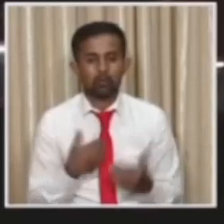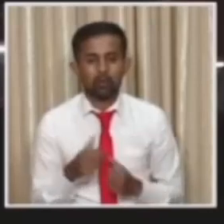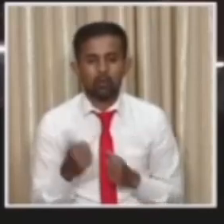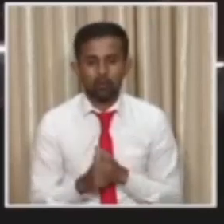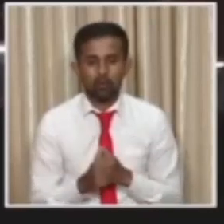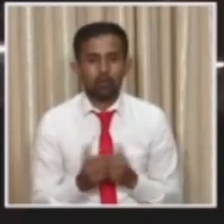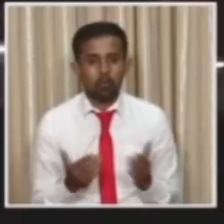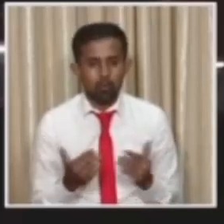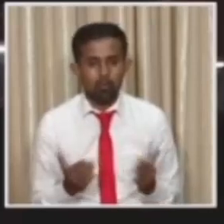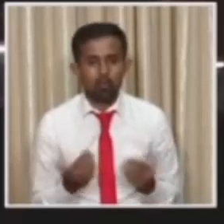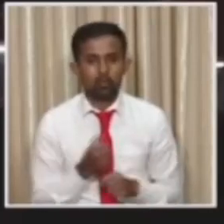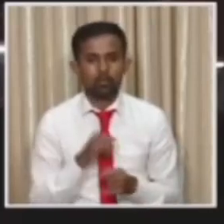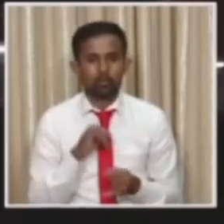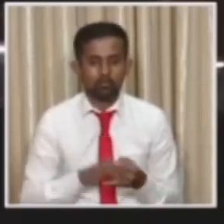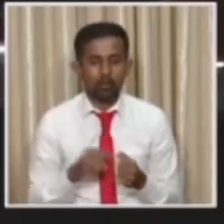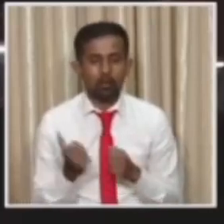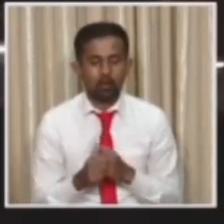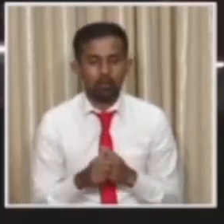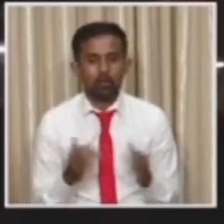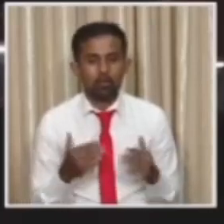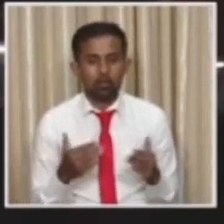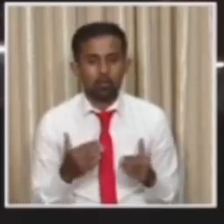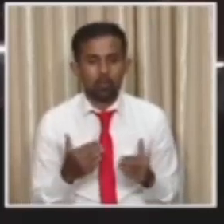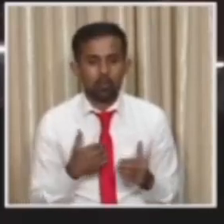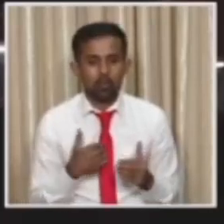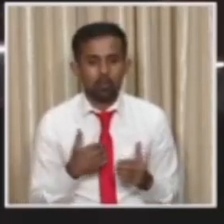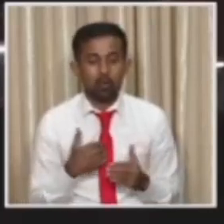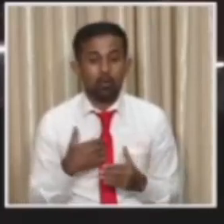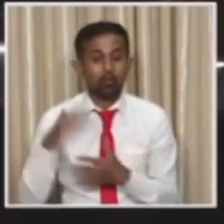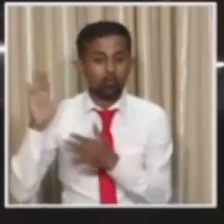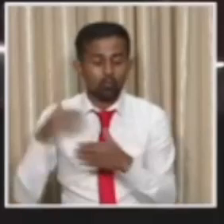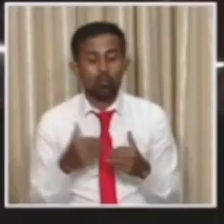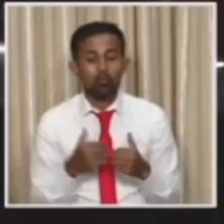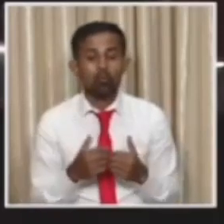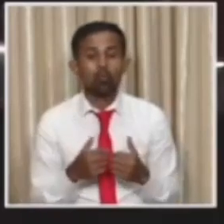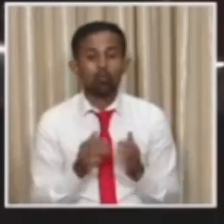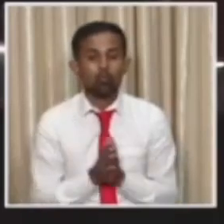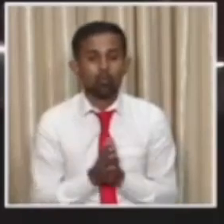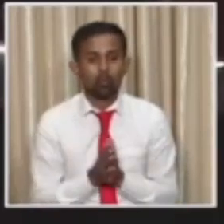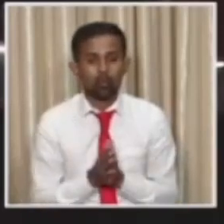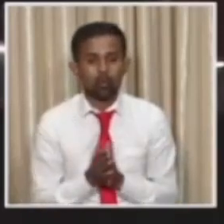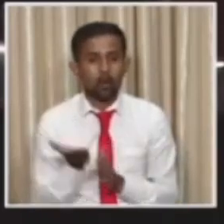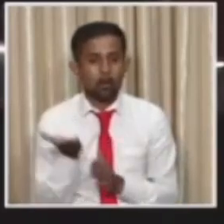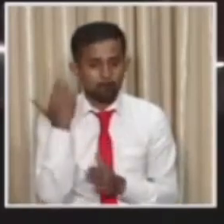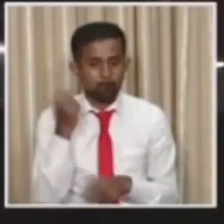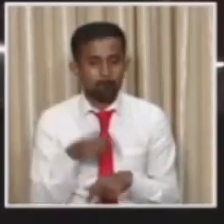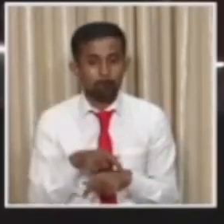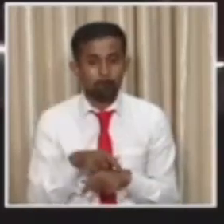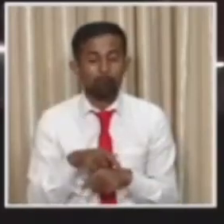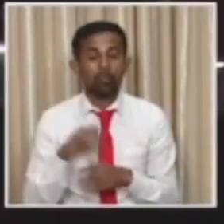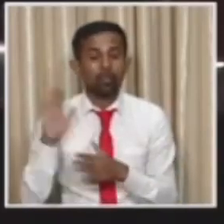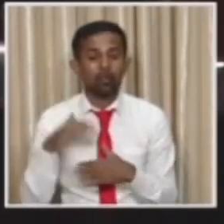නිෂ්පාදනය කරන්න. ගම්වල නිෂ්පාදනය කරනවා. අපිට මොනවද නොගෙන ආවේ මේ රටට? ඒ පෞස්ගේ පහුගිය කාලේ නොගෙනාවේ